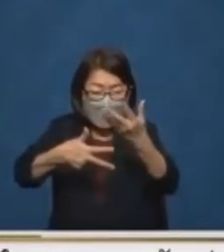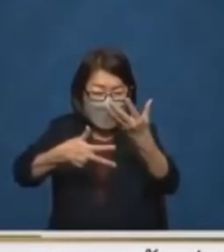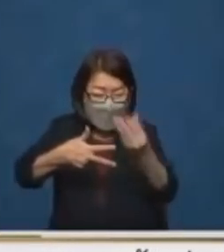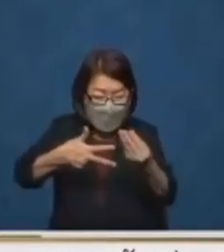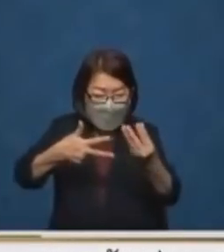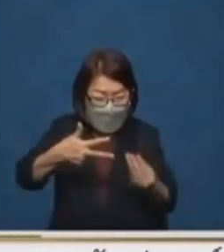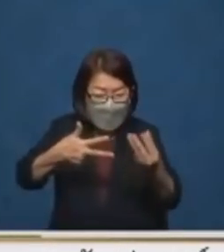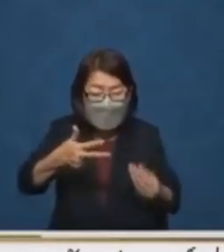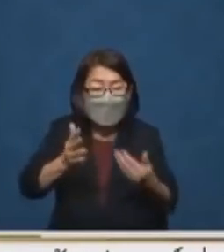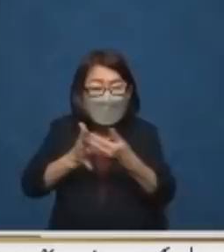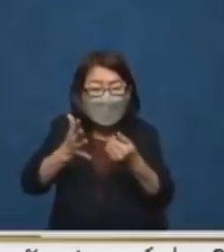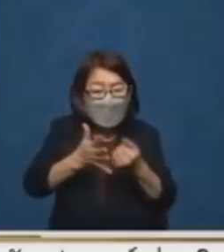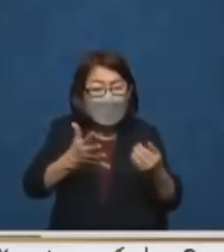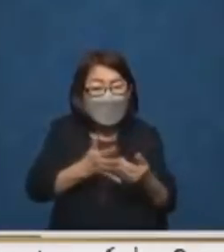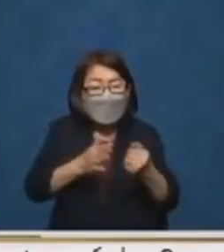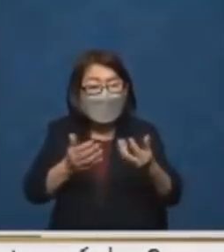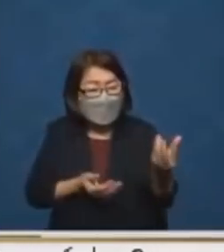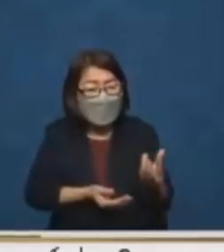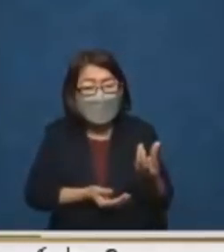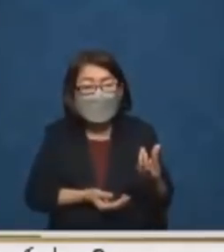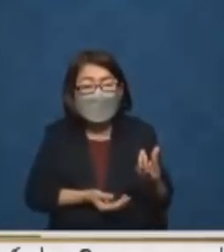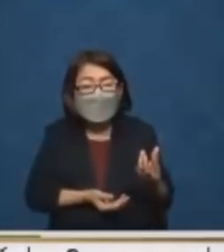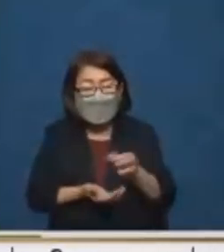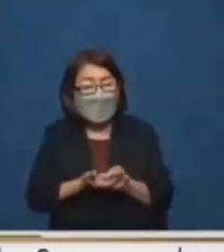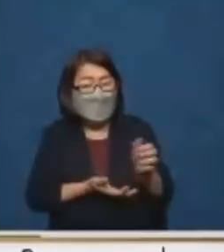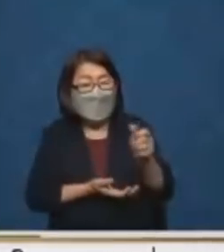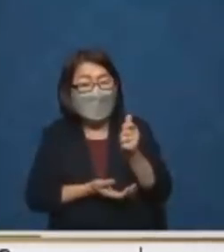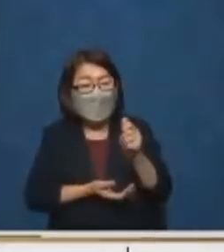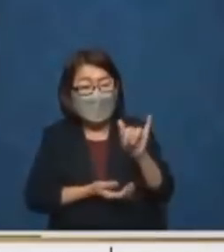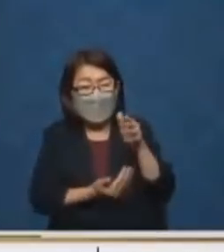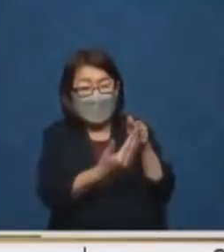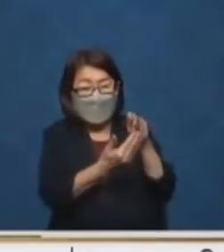กับราคาที่องการเพศัจกรรมซือจริจากบริษัท